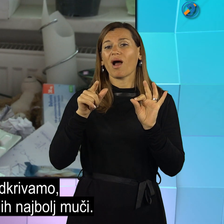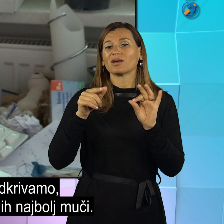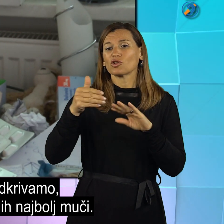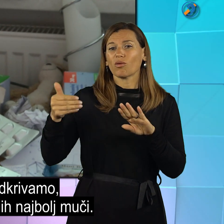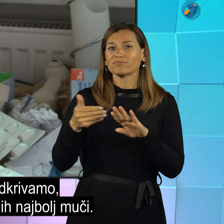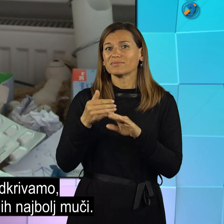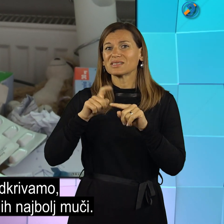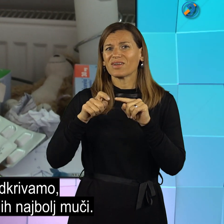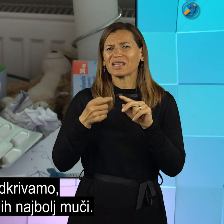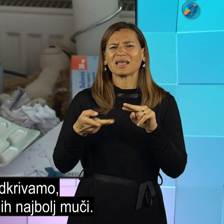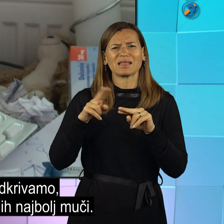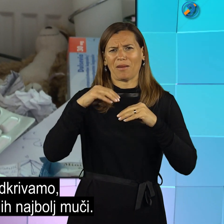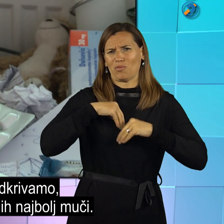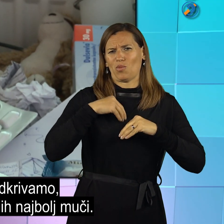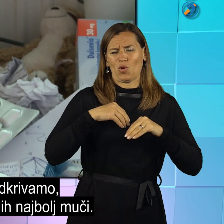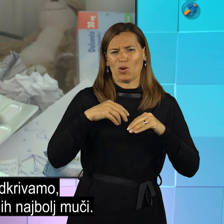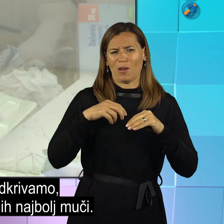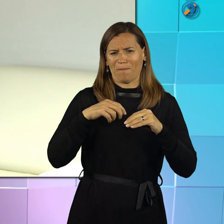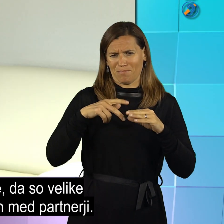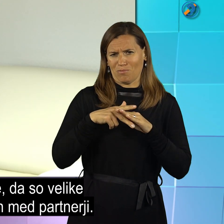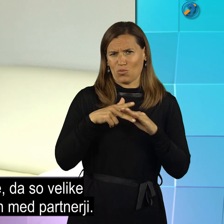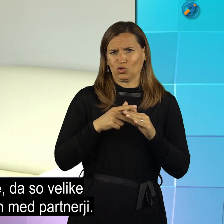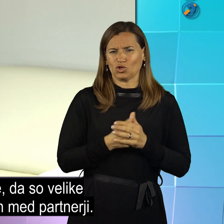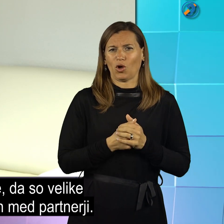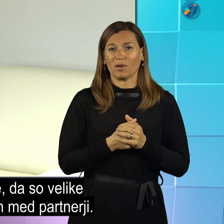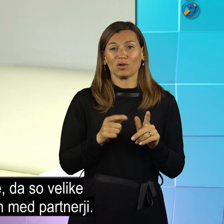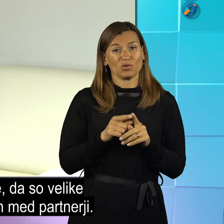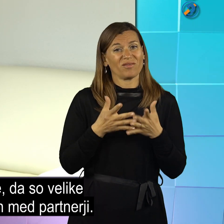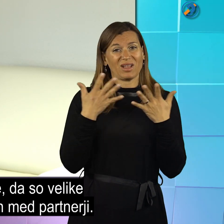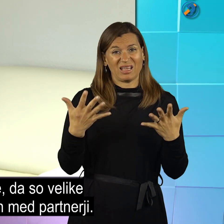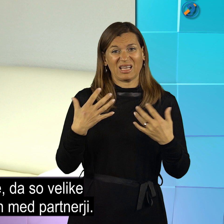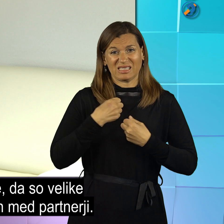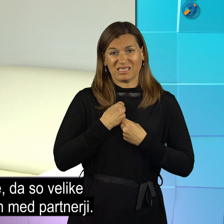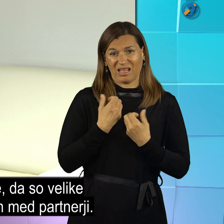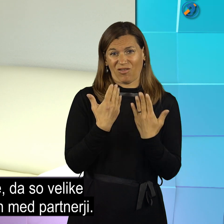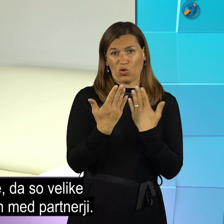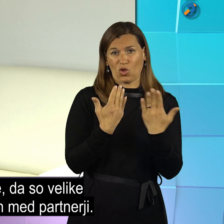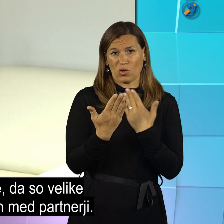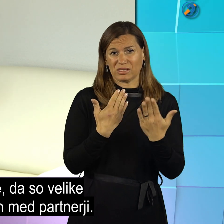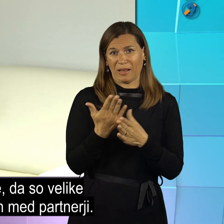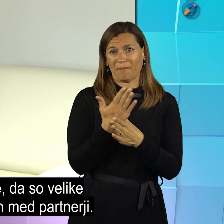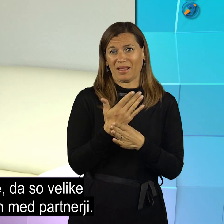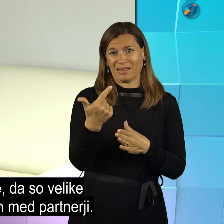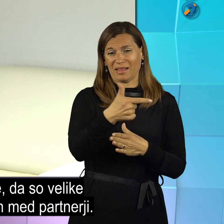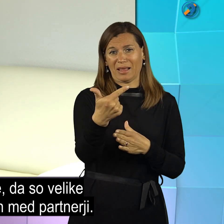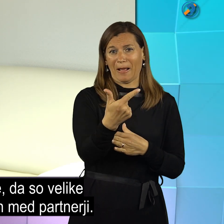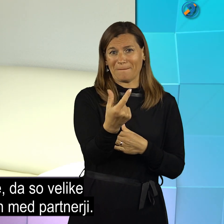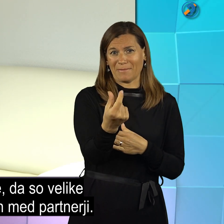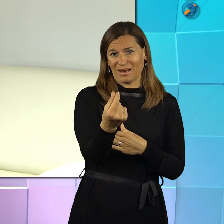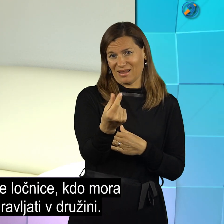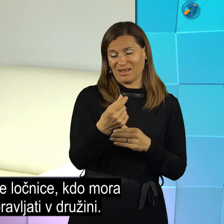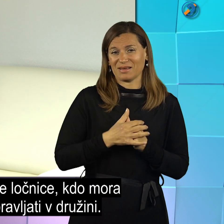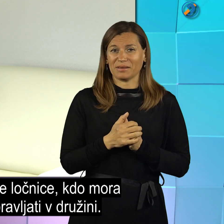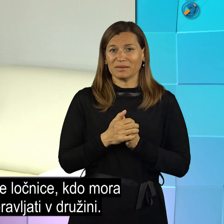odkrivamo, kaj so tiste stvari, ki jih najbolj mučijo. Druga stvar je, da so velike stiske v odnosih med partnerji.